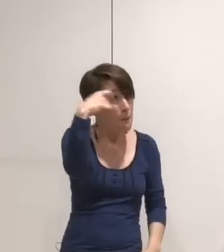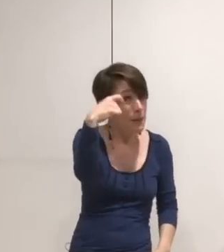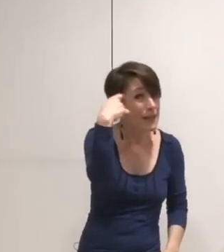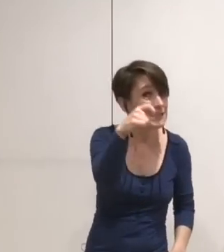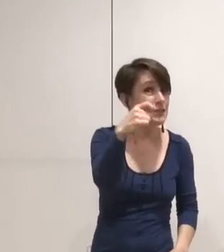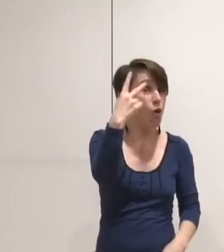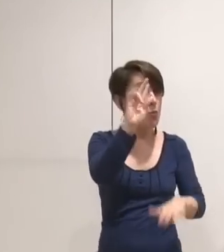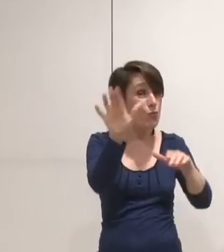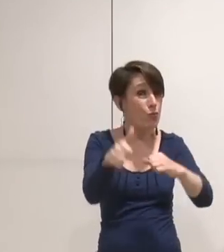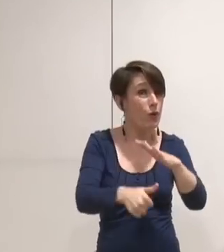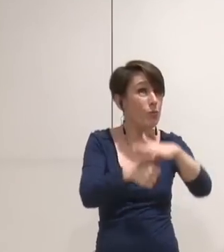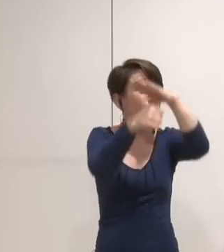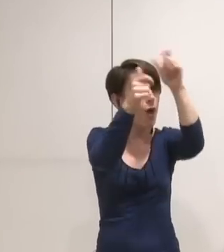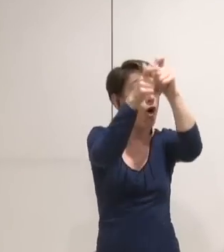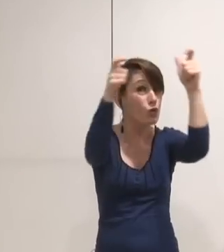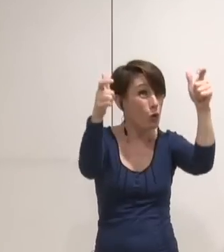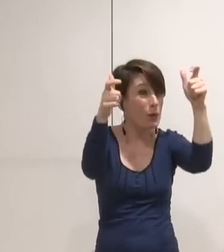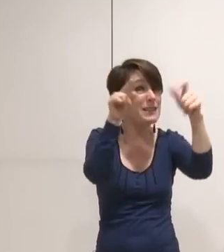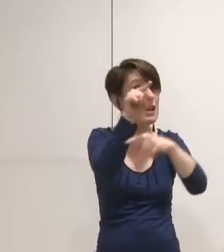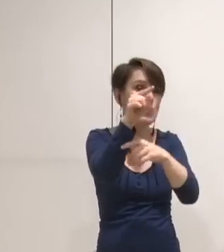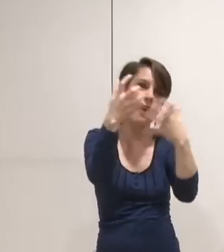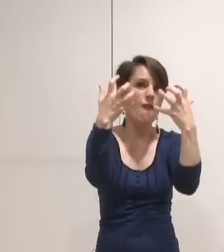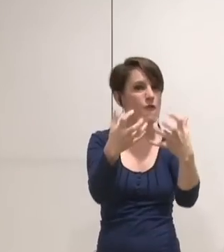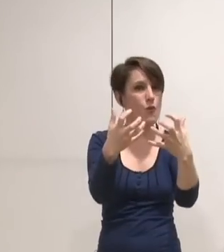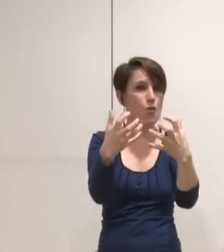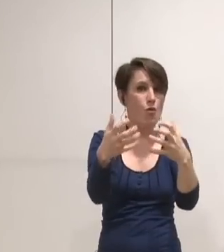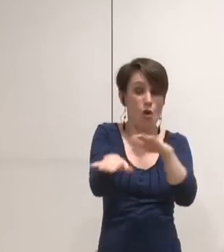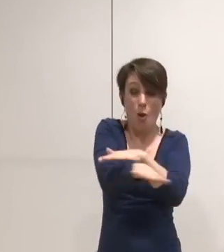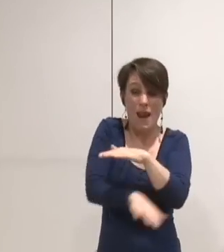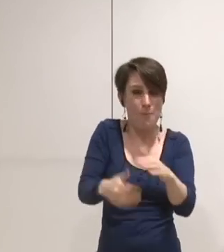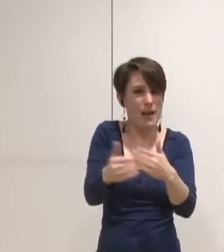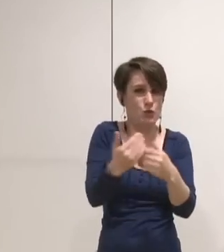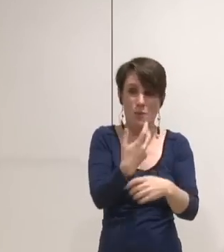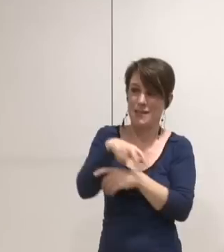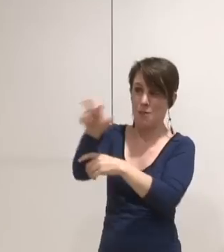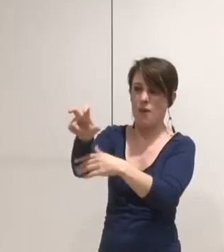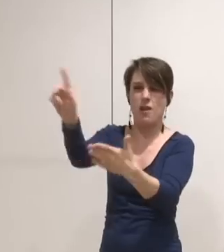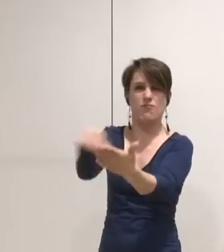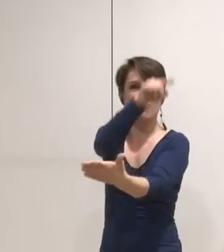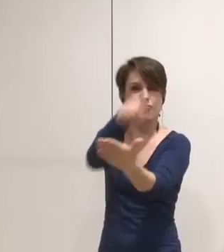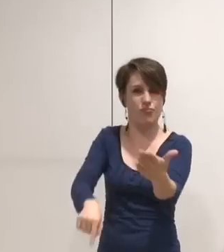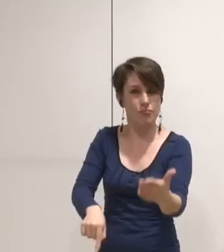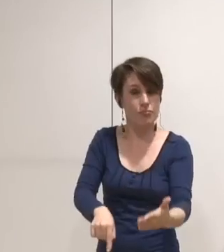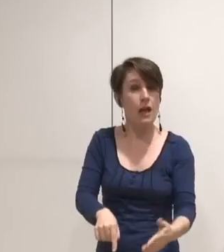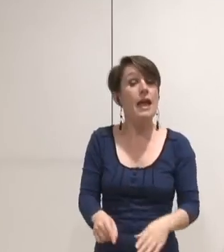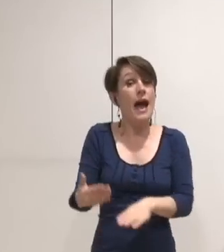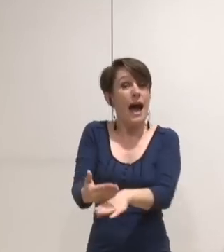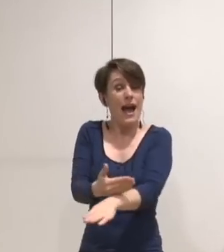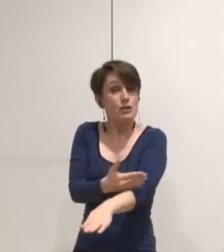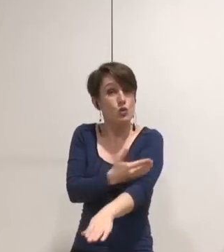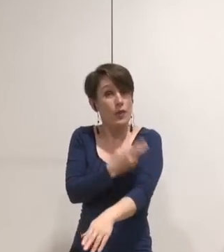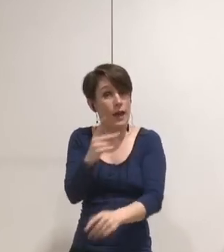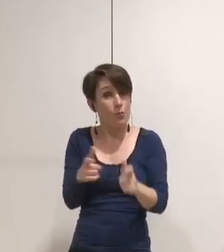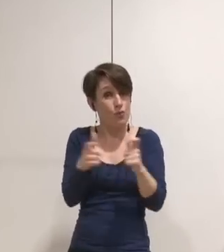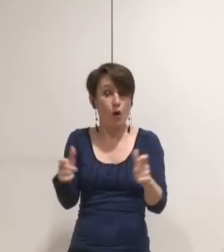à priver cette entreprise de son cœur de métier et que l'actionnaire de cette entreprise ne s'y oppose